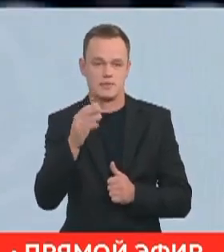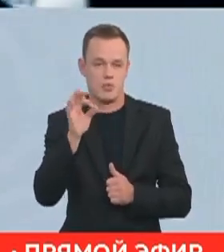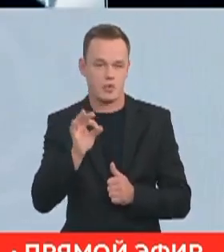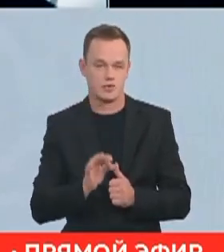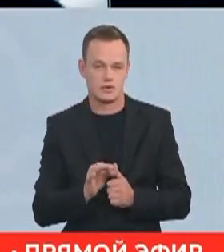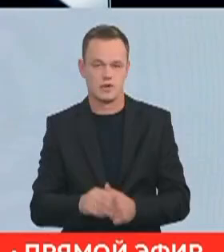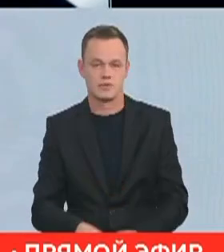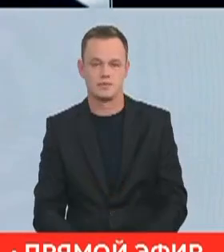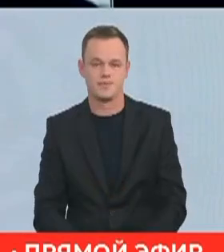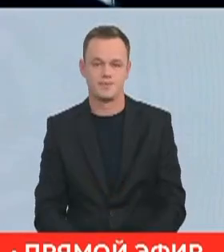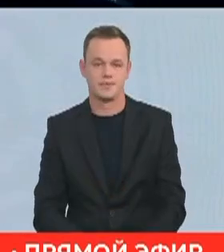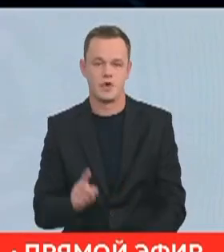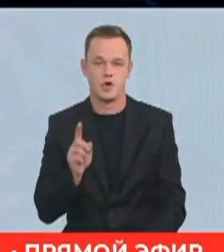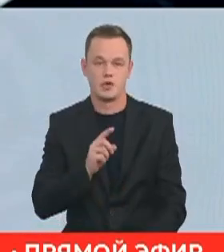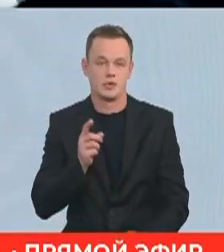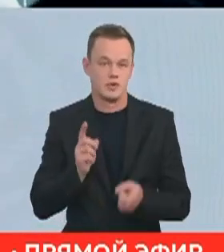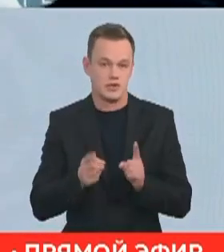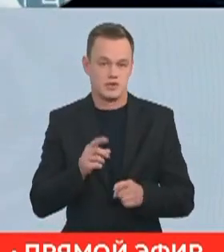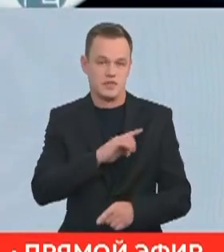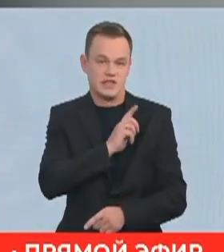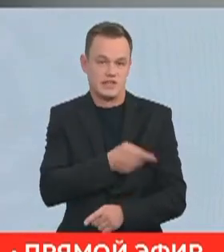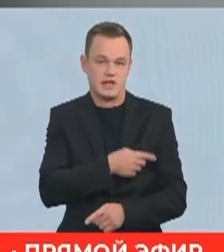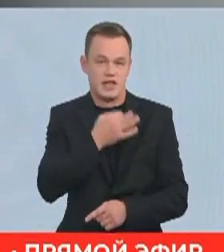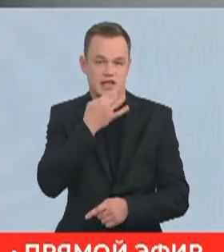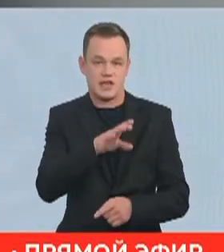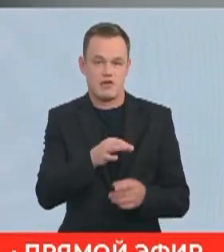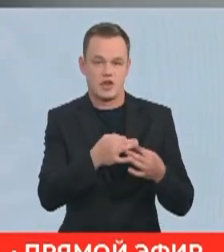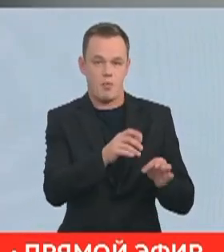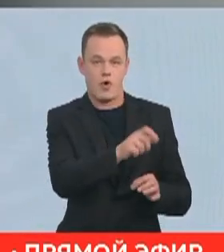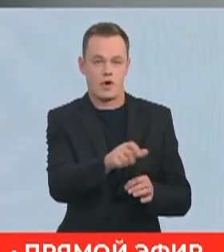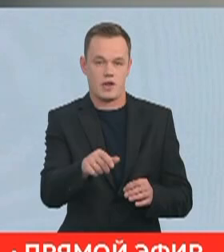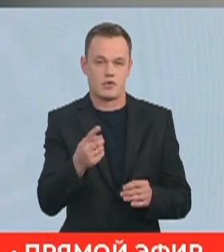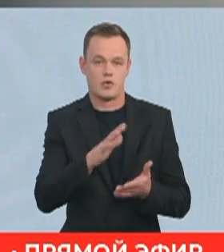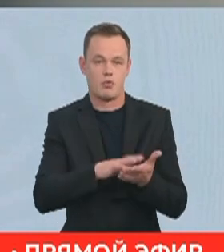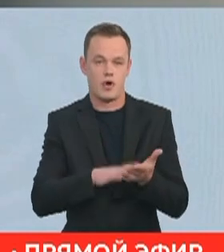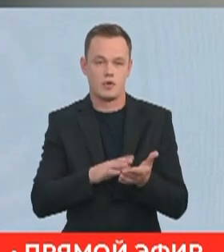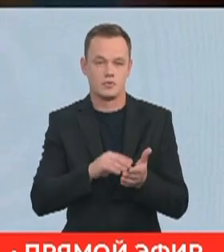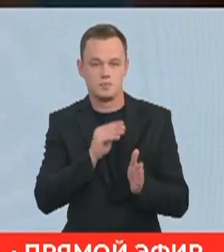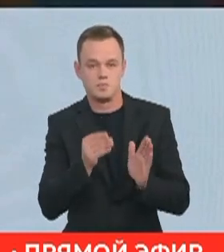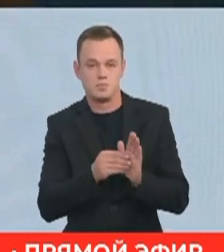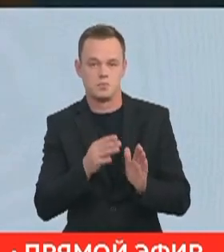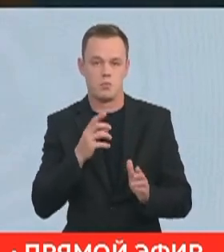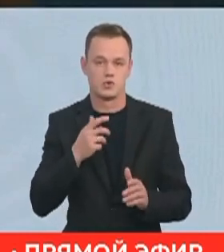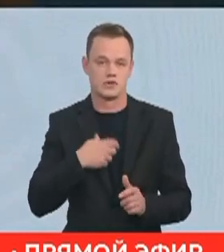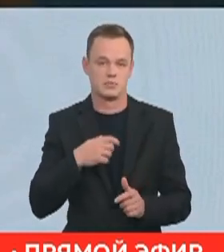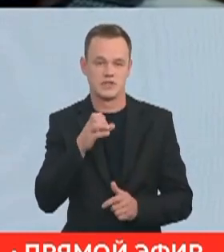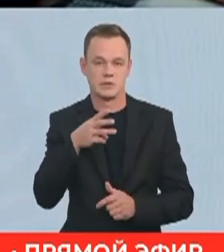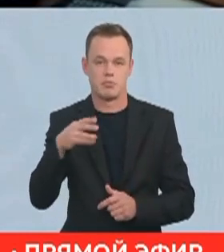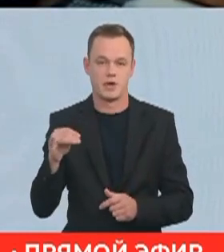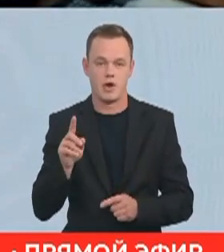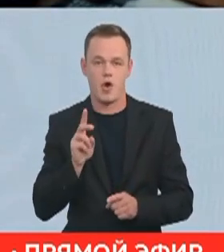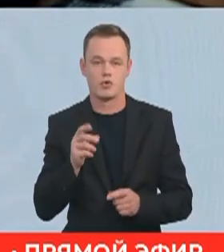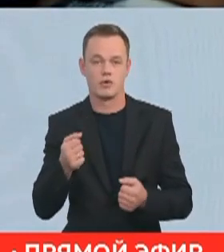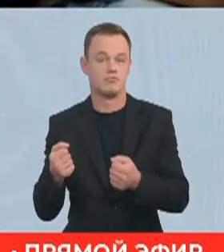1,2%. Что, конечно же, очень сильно не нравится демократам, которые продолжают подминать под себя СМИ. Но кто у